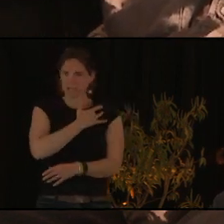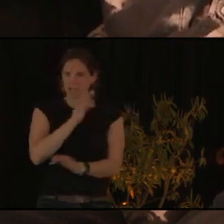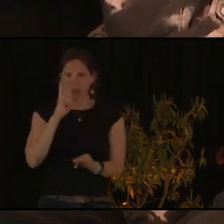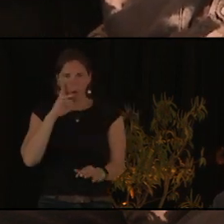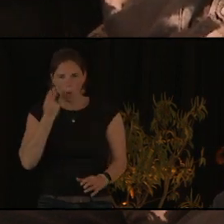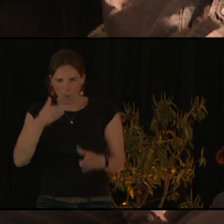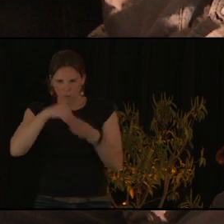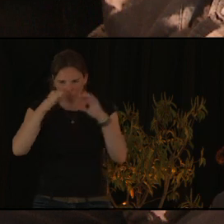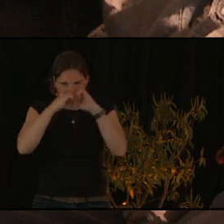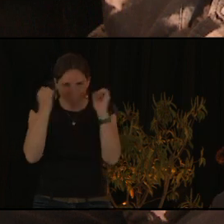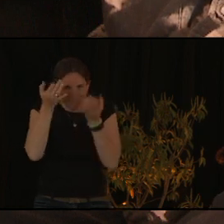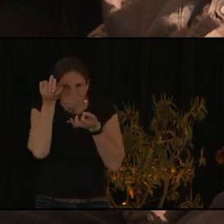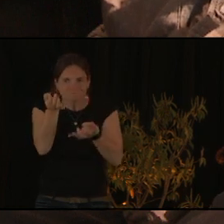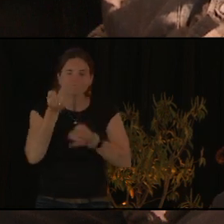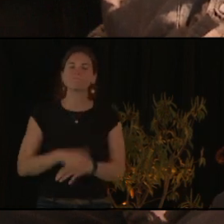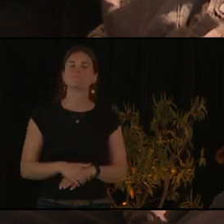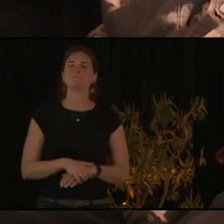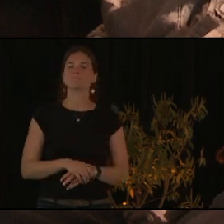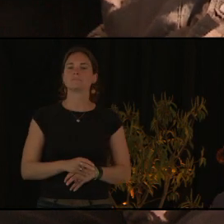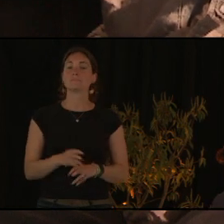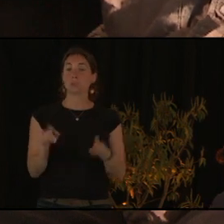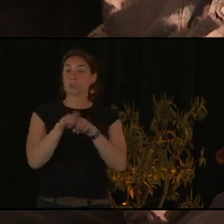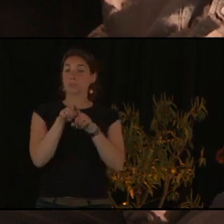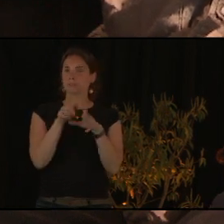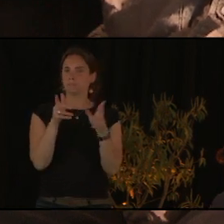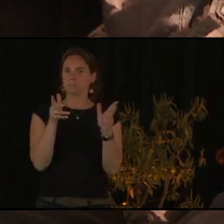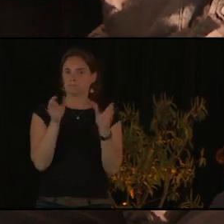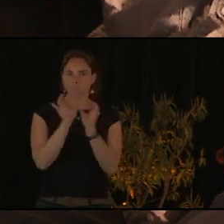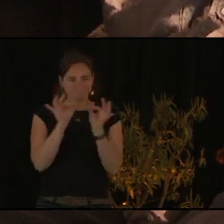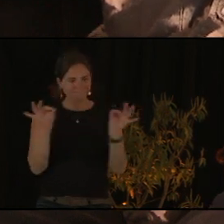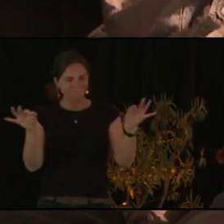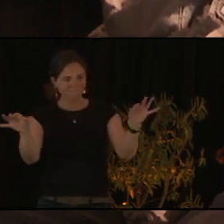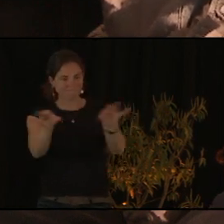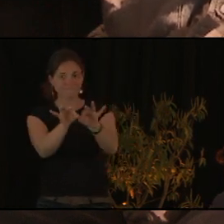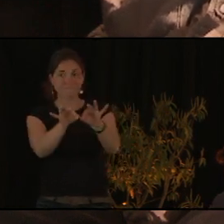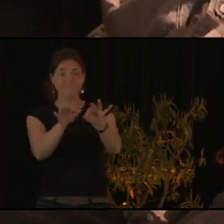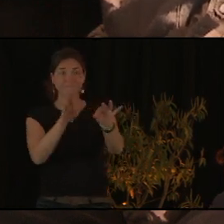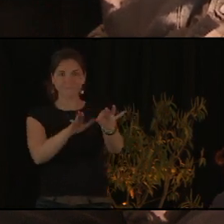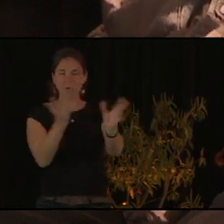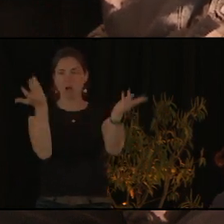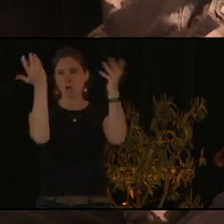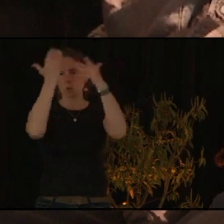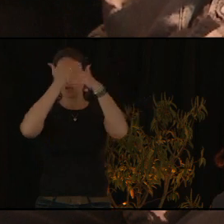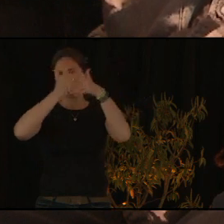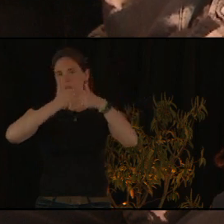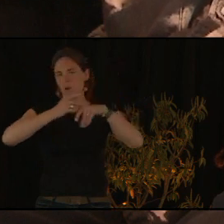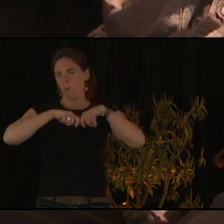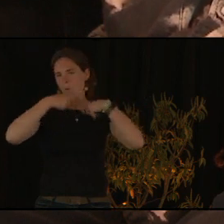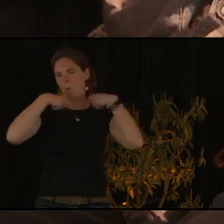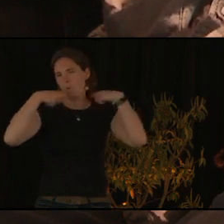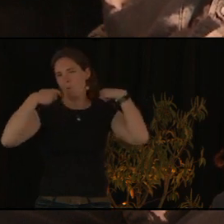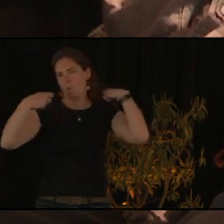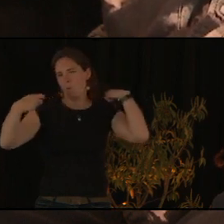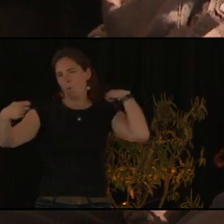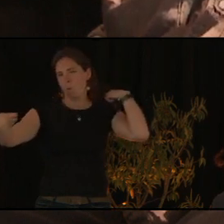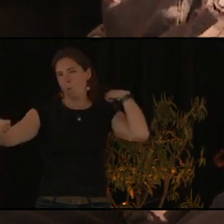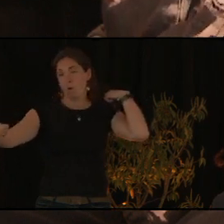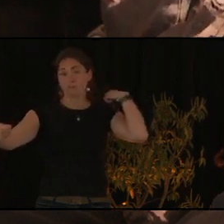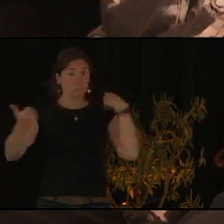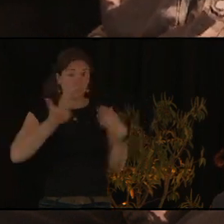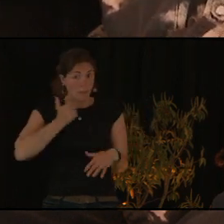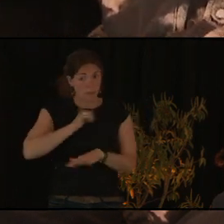Et puis la deuxième chose, c'est que dans ce lieu, il y a aussi cette grande nuit. Et ça, la nuit, je trouve que c'est... je ne l'ai pas connue,